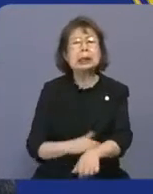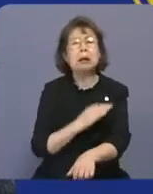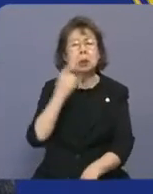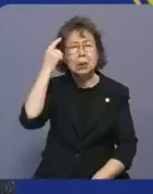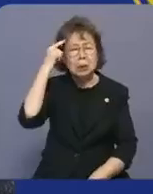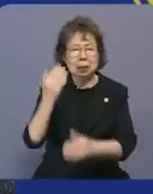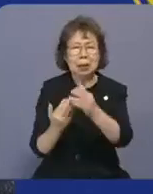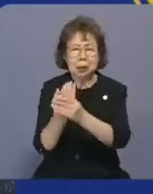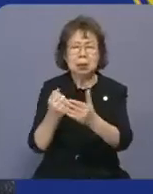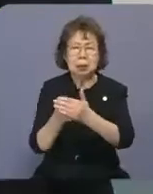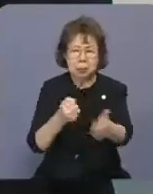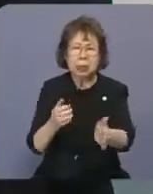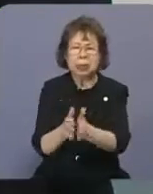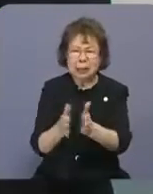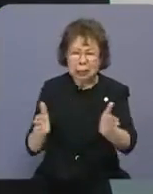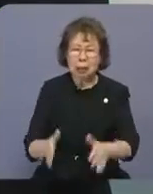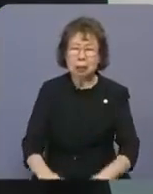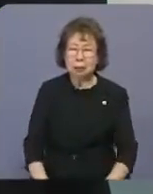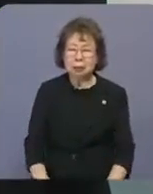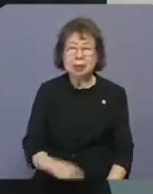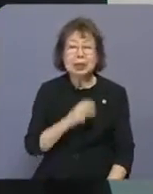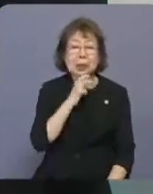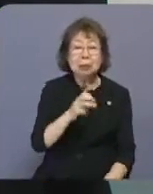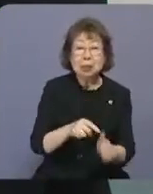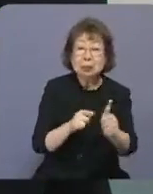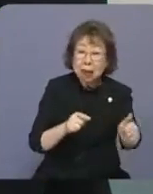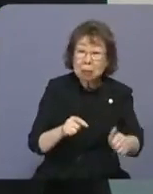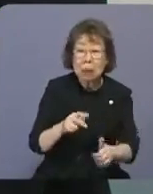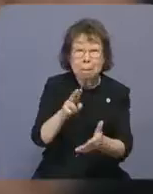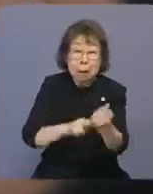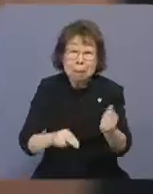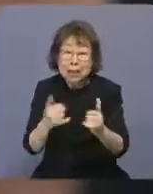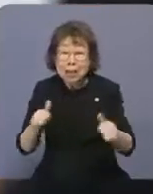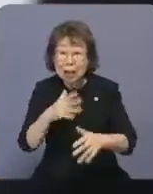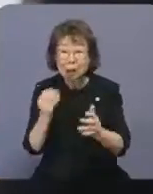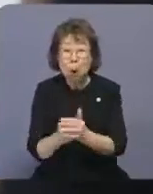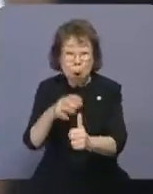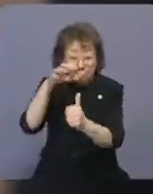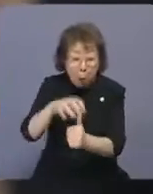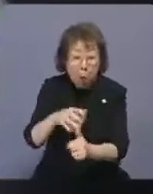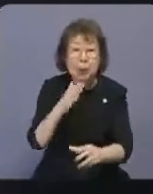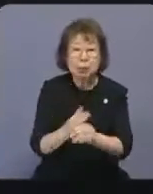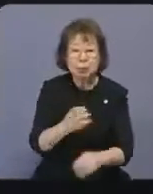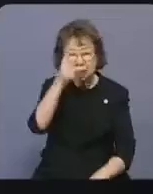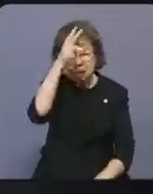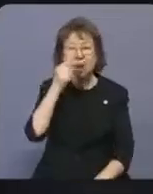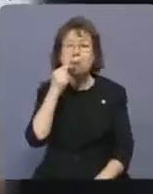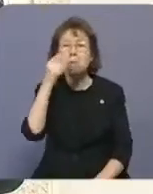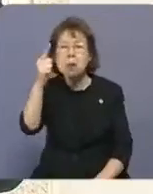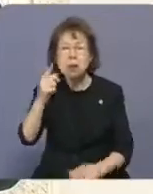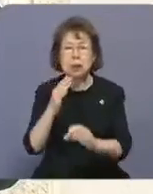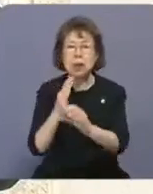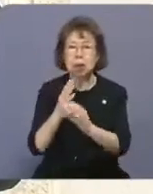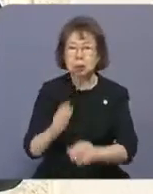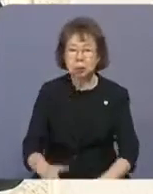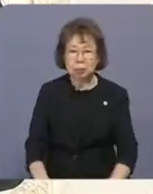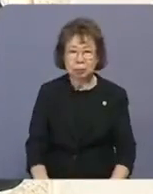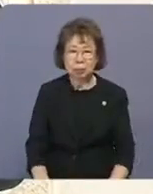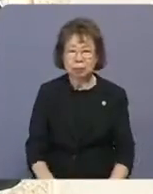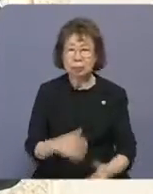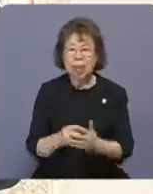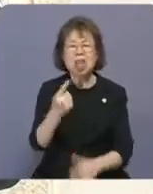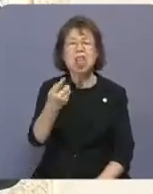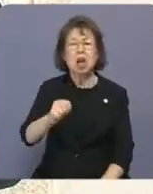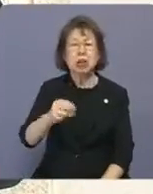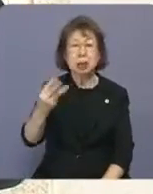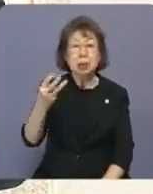인식으로 범행을 시도했습니다. 30대 남성을 비롯한 판매 일당은 구속 상태로 검찰에 송치됐습니다. 경찰은 1억